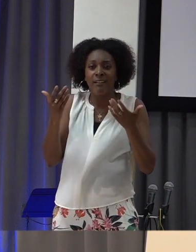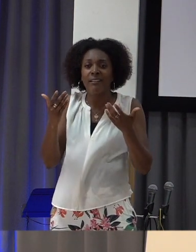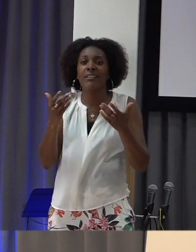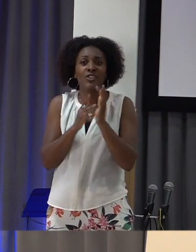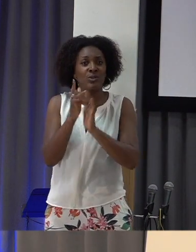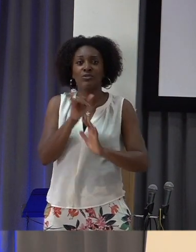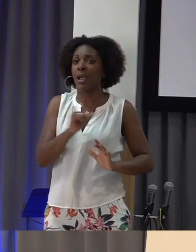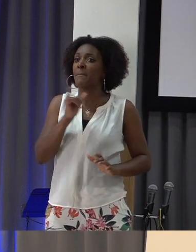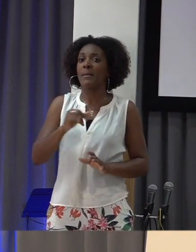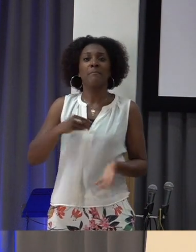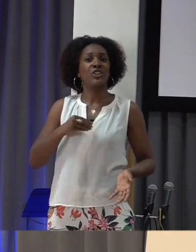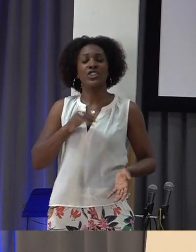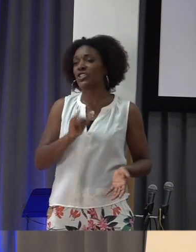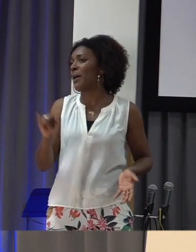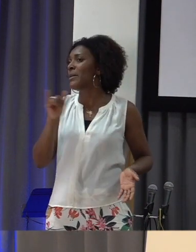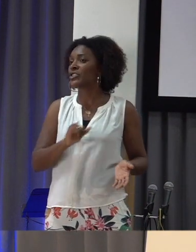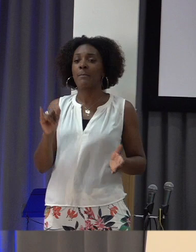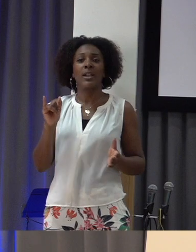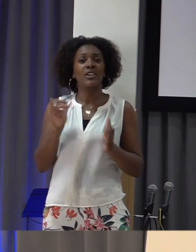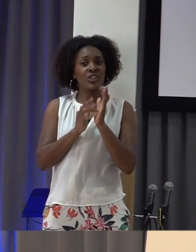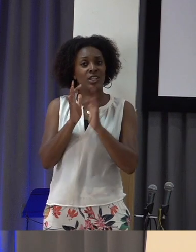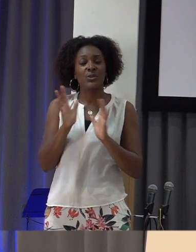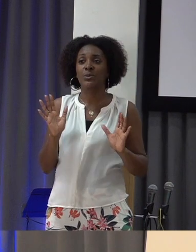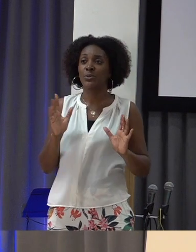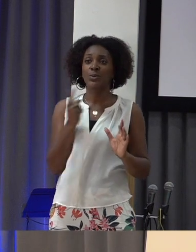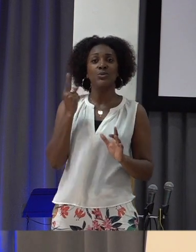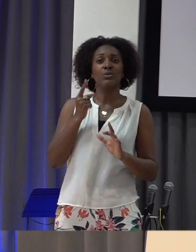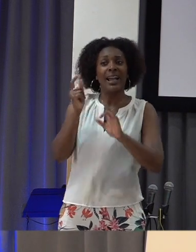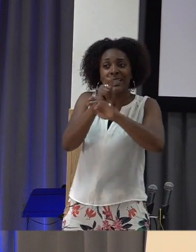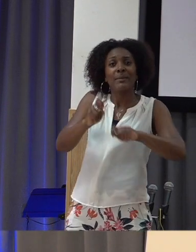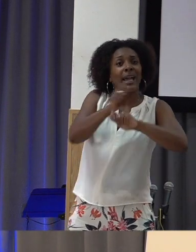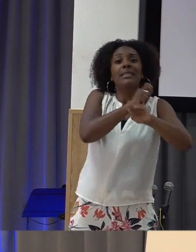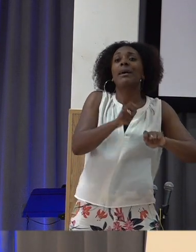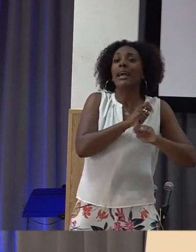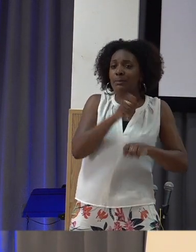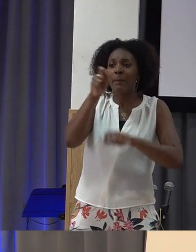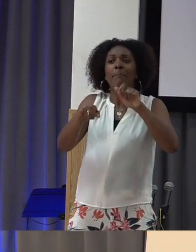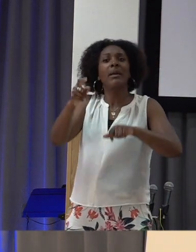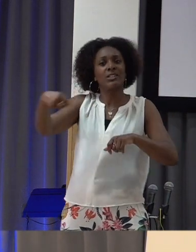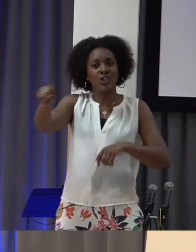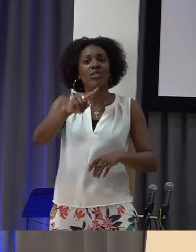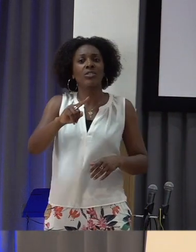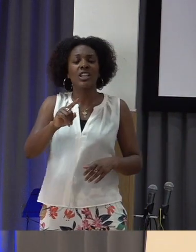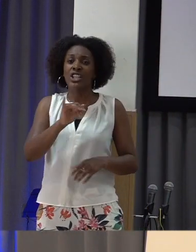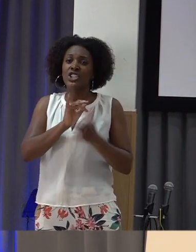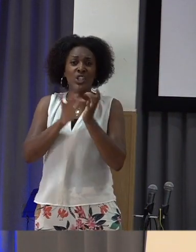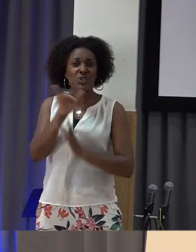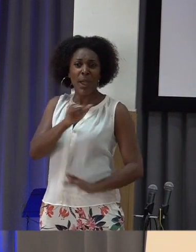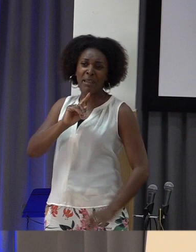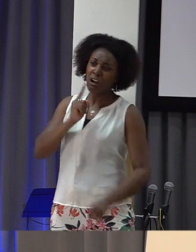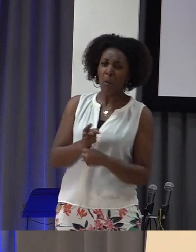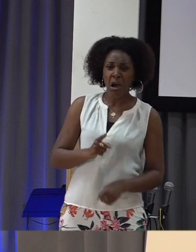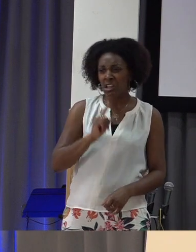Nul comme lui n'a respecté la liberté de ses interlocuteurs. Et prétendre imposer la foi